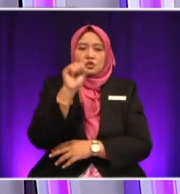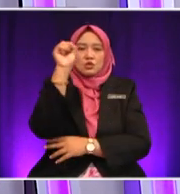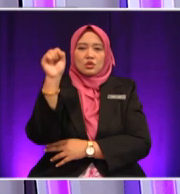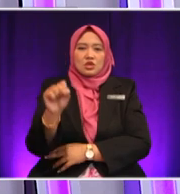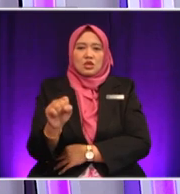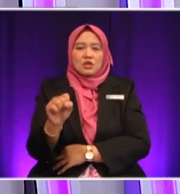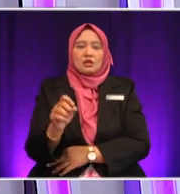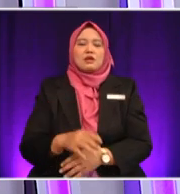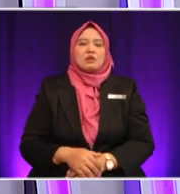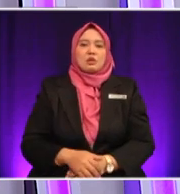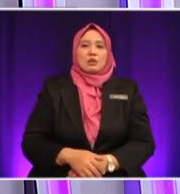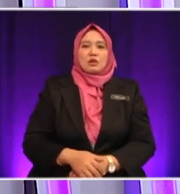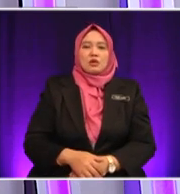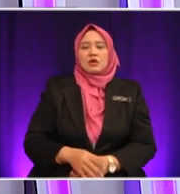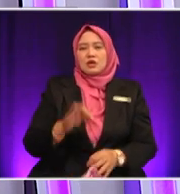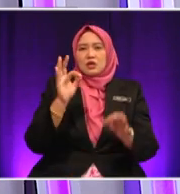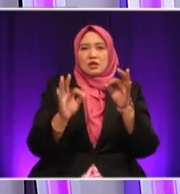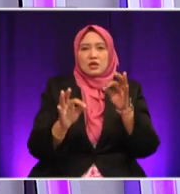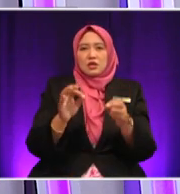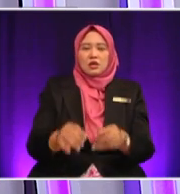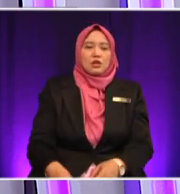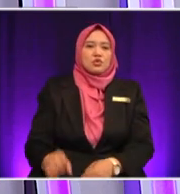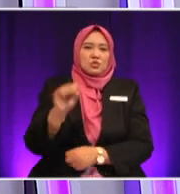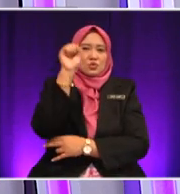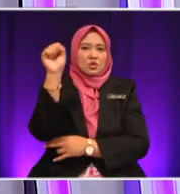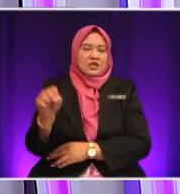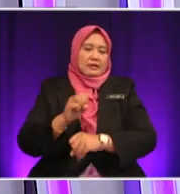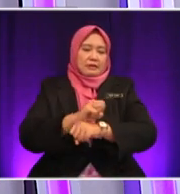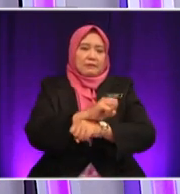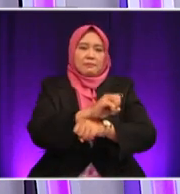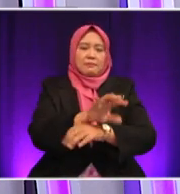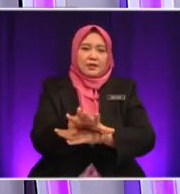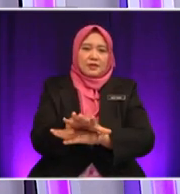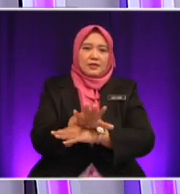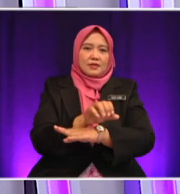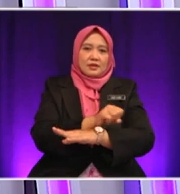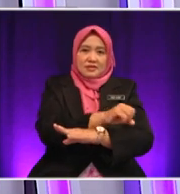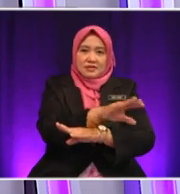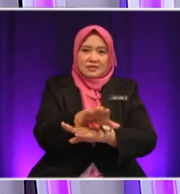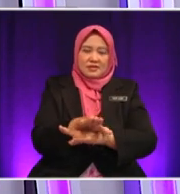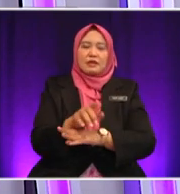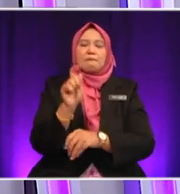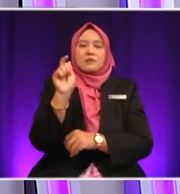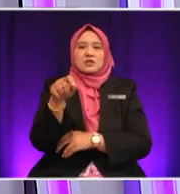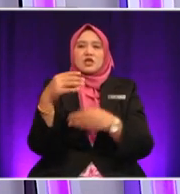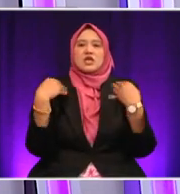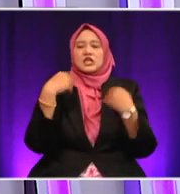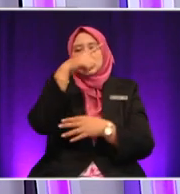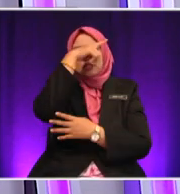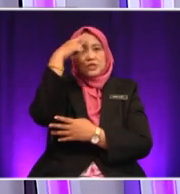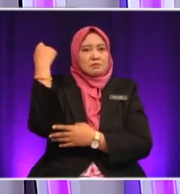berikan sebab dan juga kenapa contoh jawaban Anda supaya Anda mendapatkan maka yang